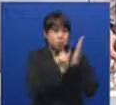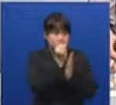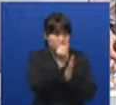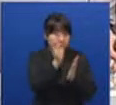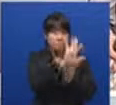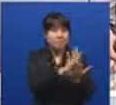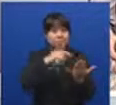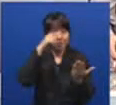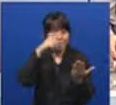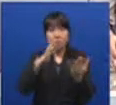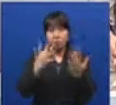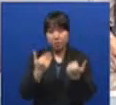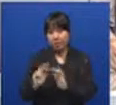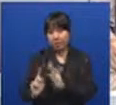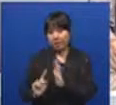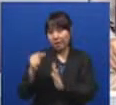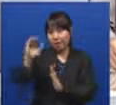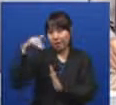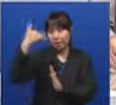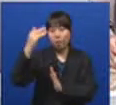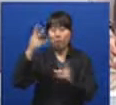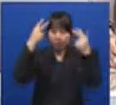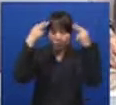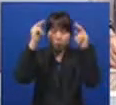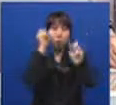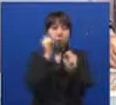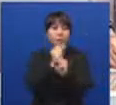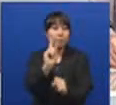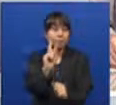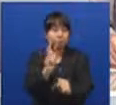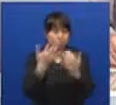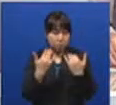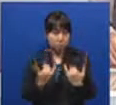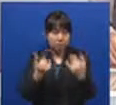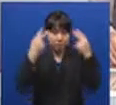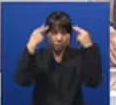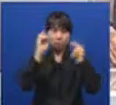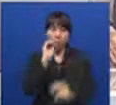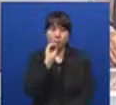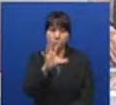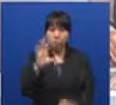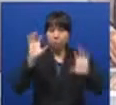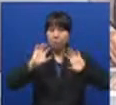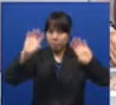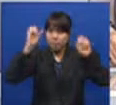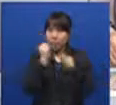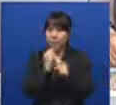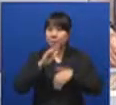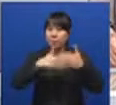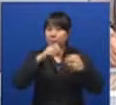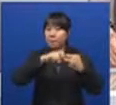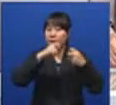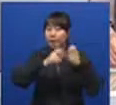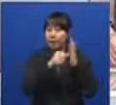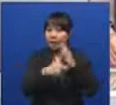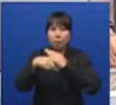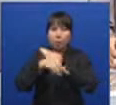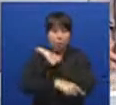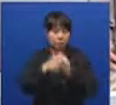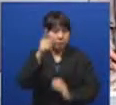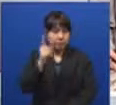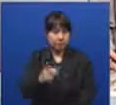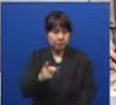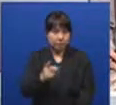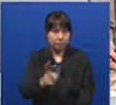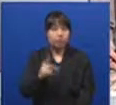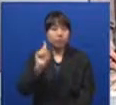ข่าวเช้าวันนี้เริ่มข่าวแรกกันที่ภารกิจของนายกรัฐมนตรีกันก่อนค่ะนายกรัฐมนตรียืนยันนะคะว่ารัฐบาลเดินหน้าแก้ไขปัญหาทุจริตอย่างจริงจังภ